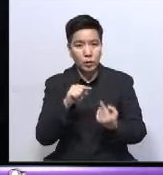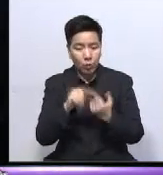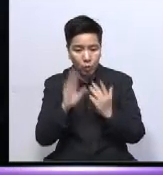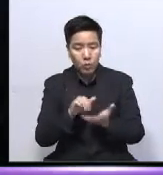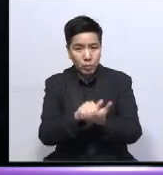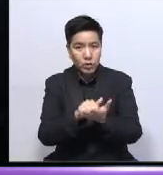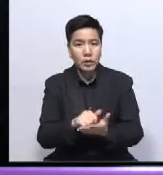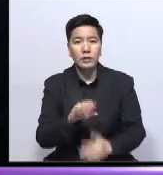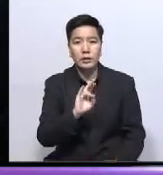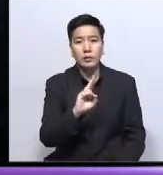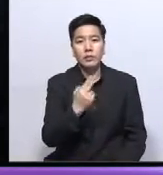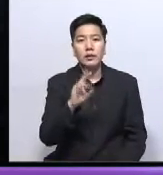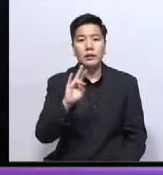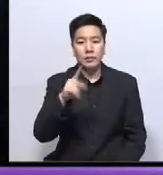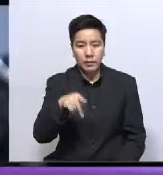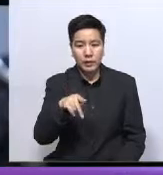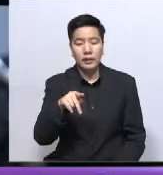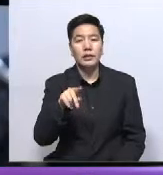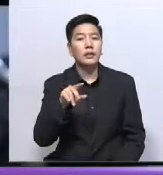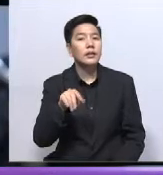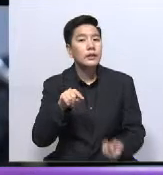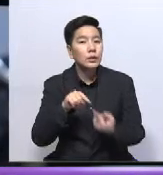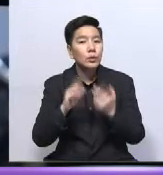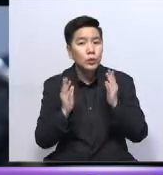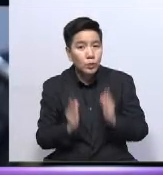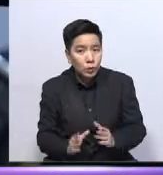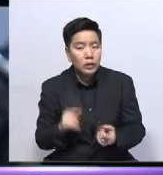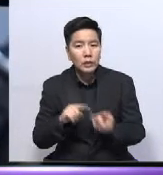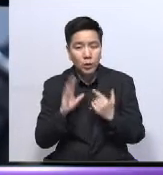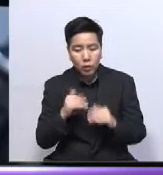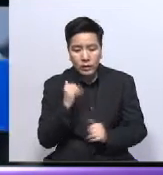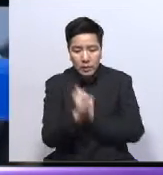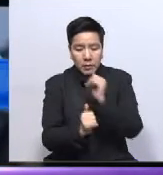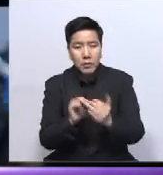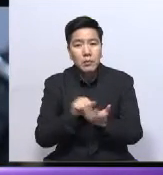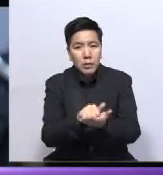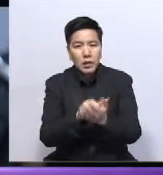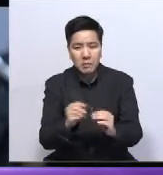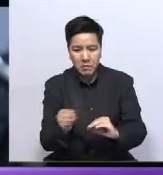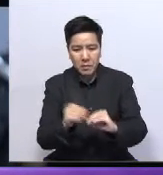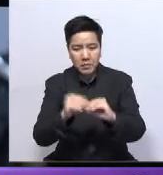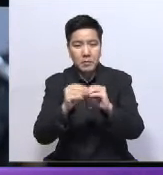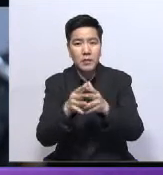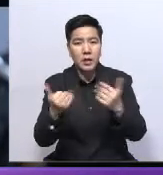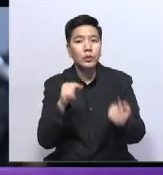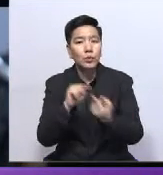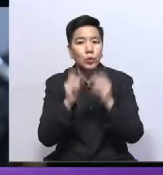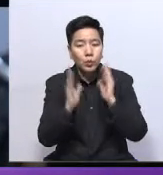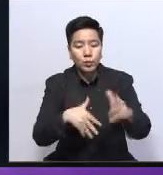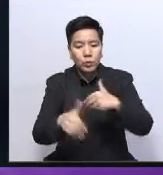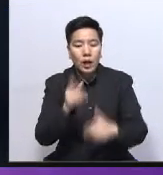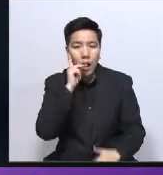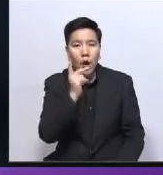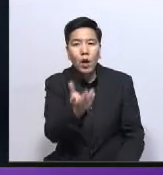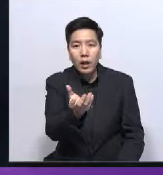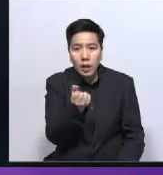วม 77,361 คนคาดว่าจะมีบัญชีผู้ใช้งานเพิ่มขึ้นต่อเนื่องเพื่อประชาชนได้รับข้อมูลข่าวส